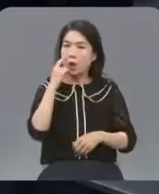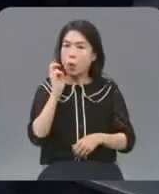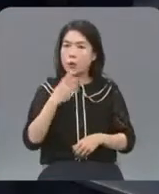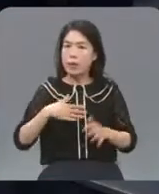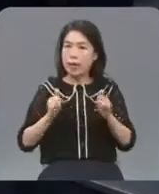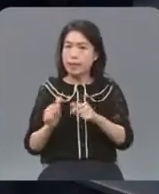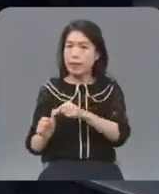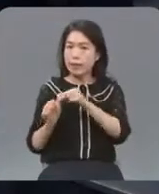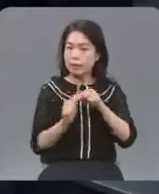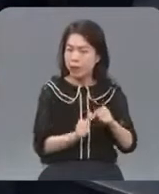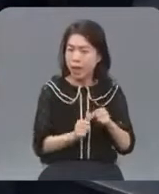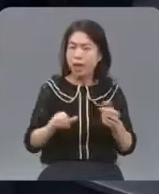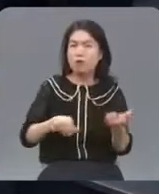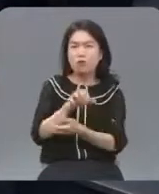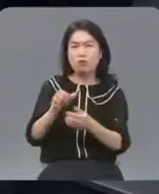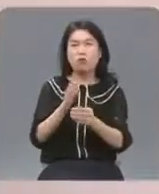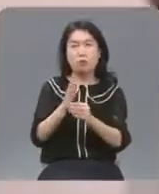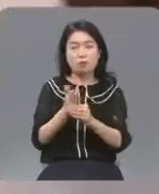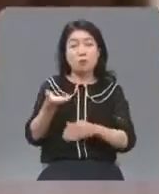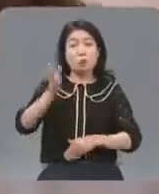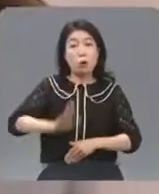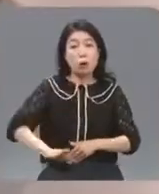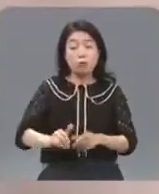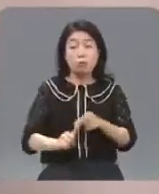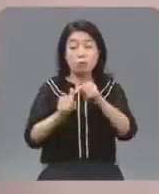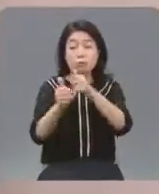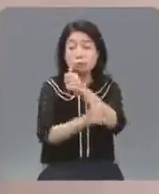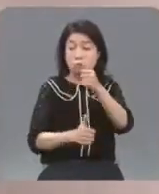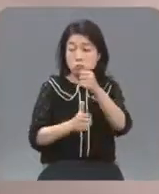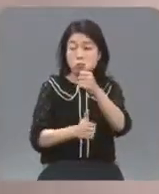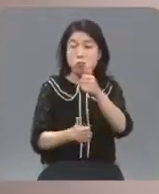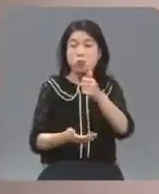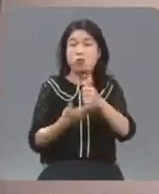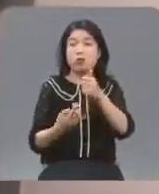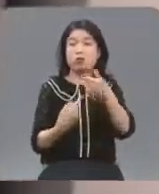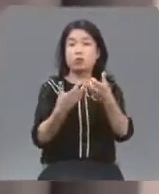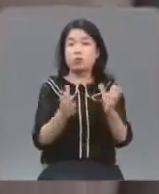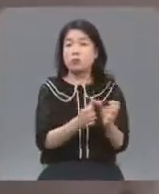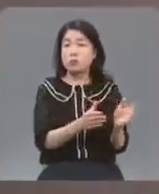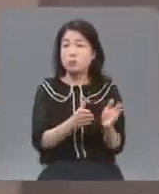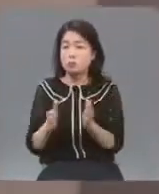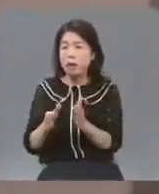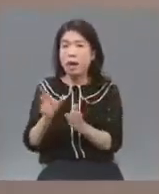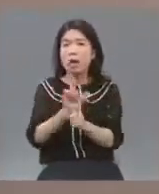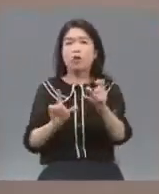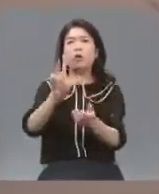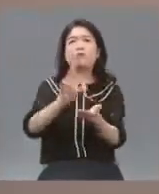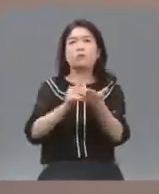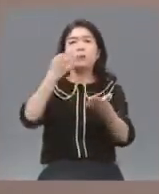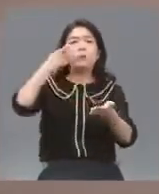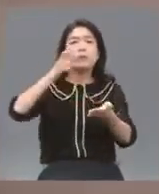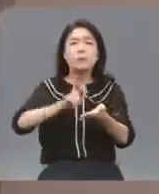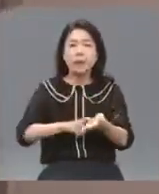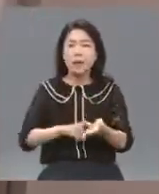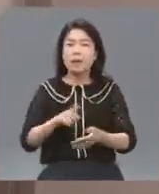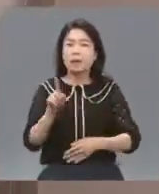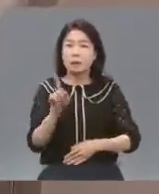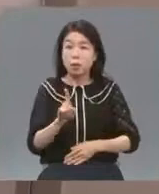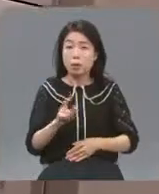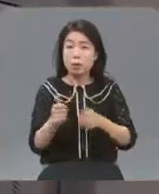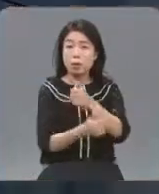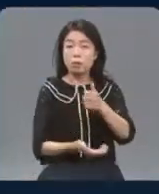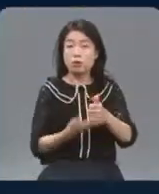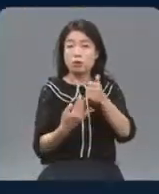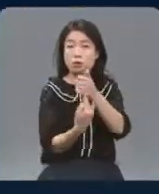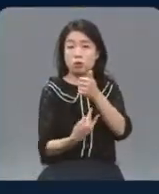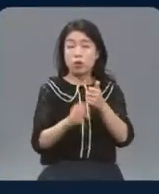일었습니다 그런데 채용 절차를 총괄하는 임원추천위원회 구성 과정에 더 큰 문제점이 드러났습니다 이번 추천